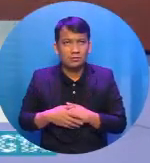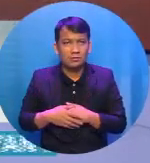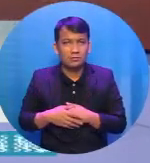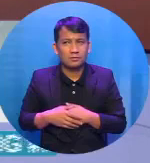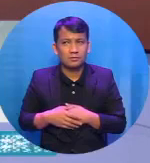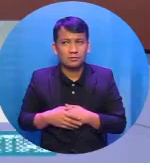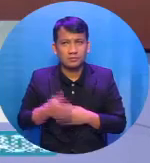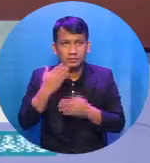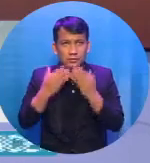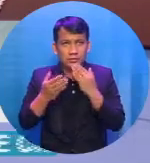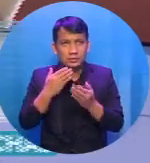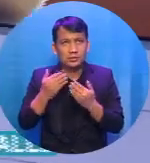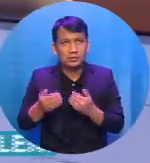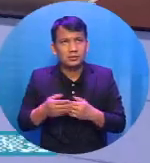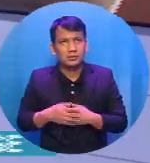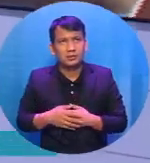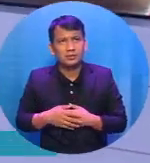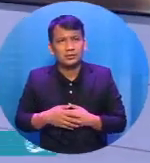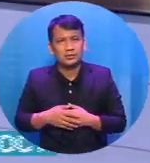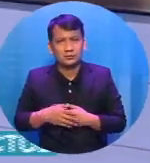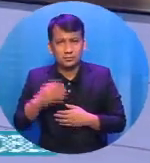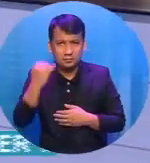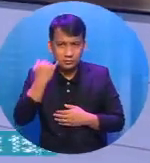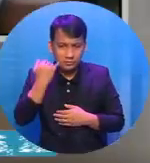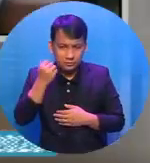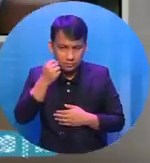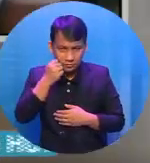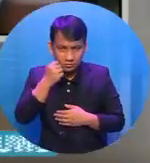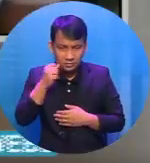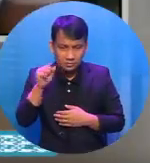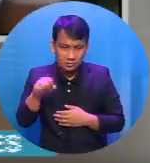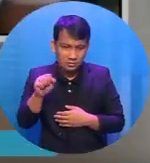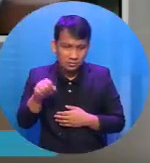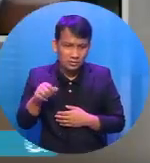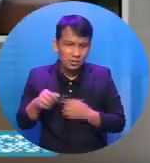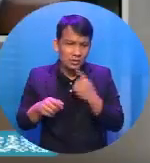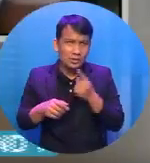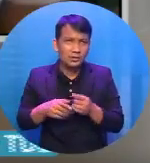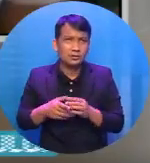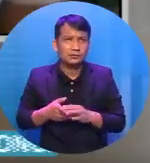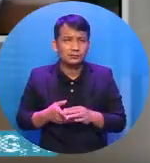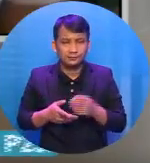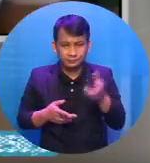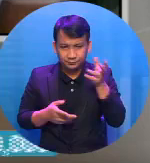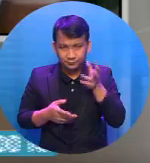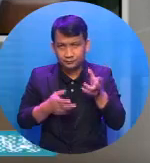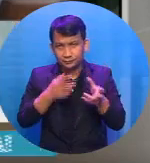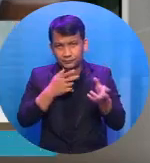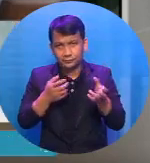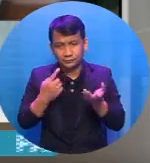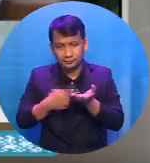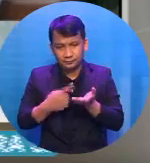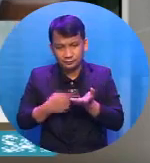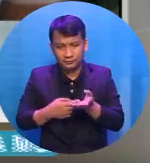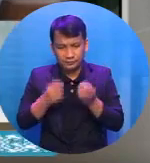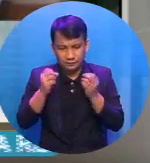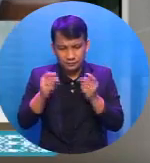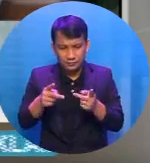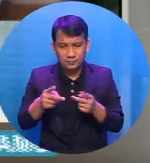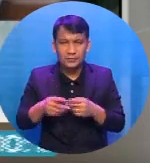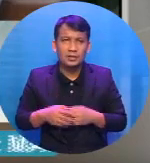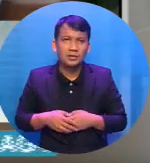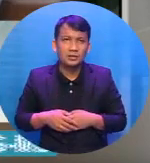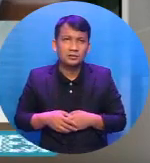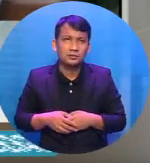Opo. Thank you. Thank you rin. Ma'am Julie. Sir po. Okay. Narinig mo naman pag pinag-usapan namin. Okay? Opo,